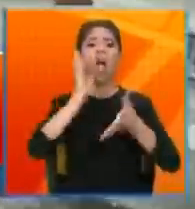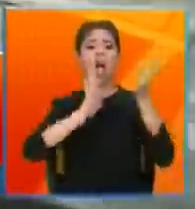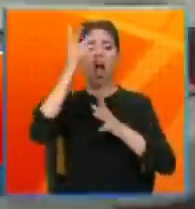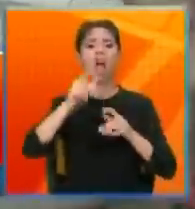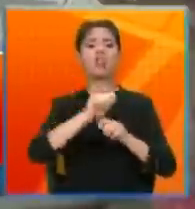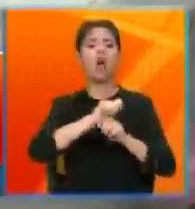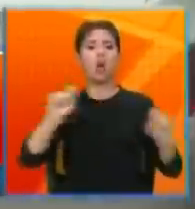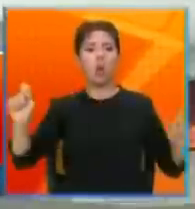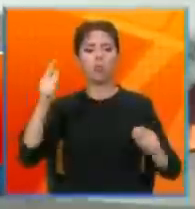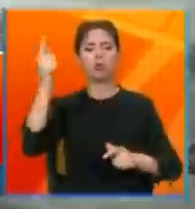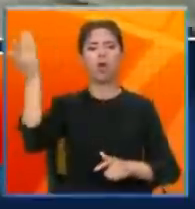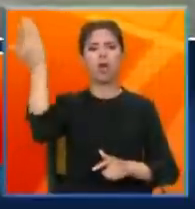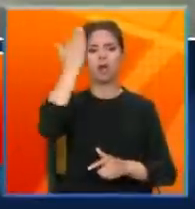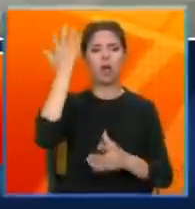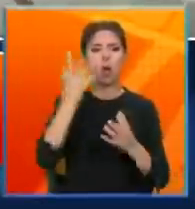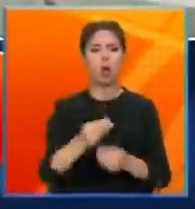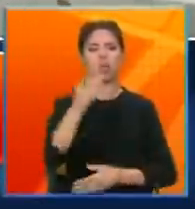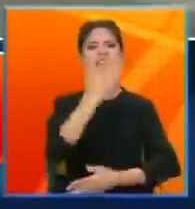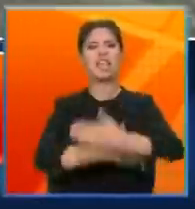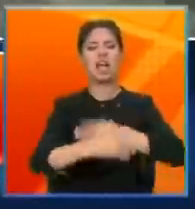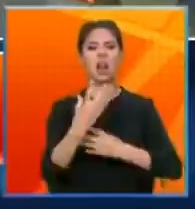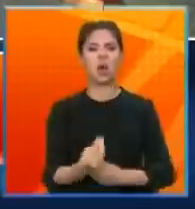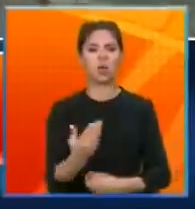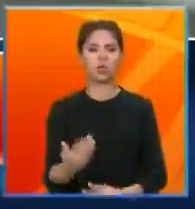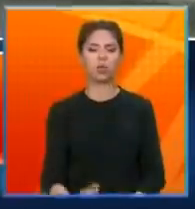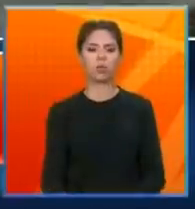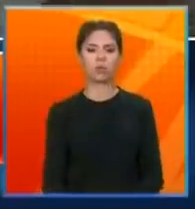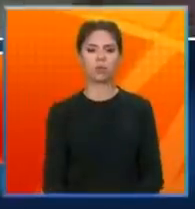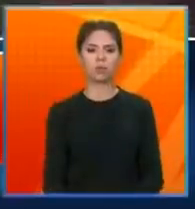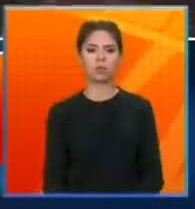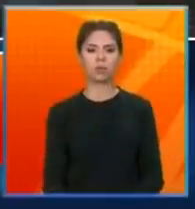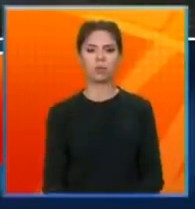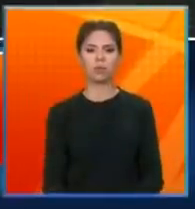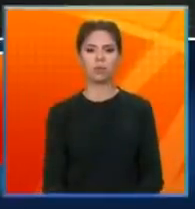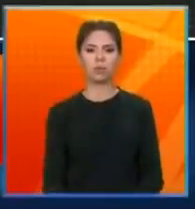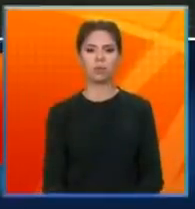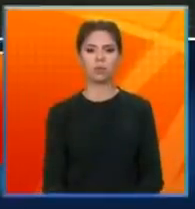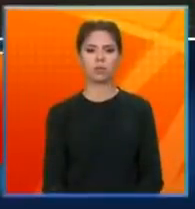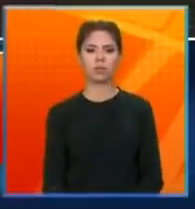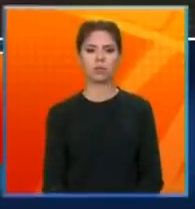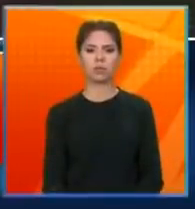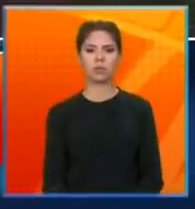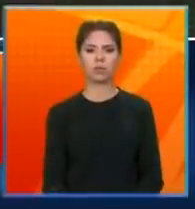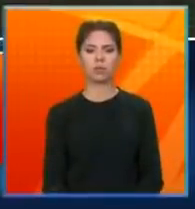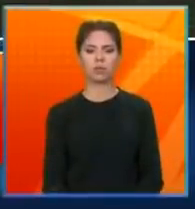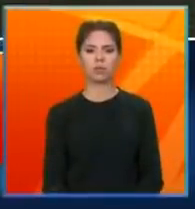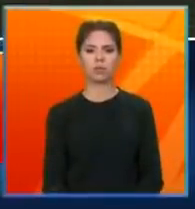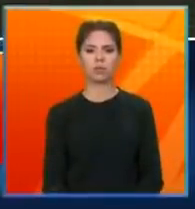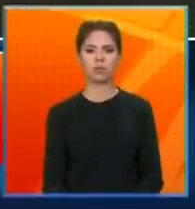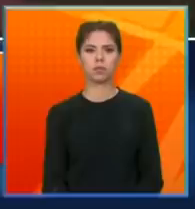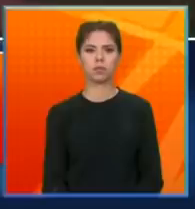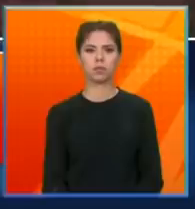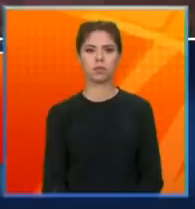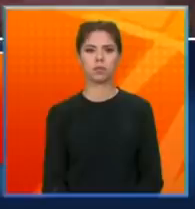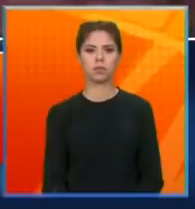başına düşmesi sonucu yaralandı. Şu an kafamıza ağaç düştü. Gel! Aydın gel! Kafama